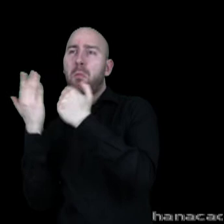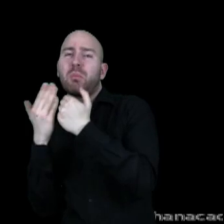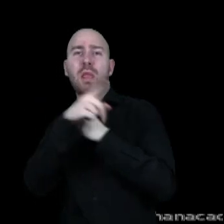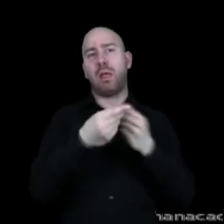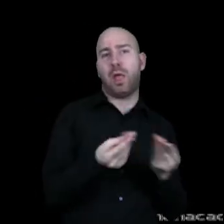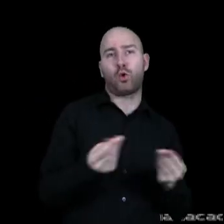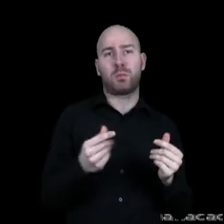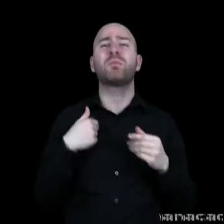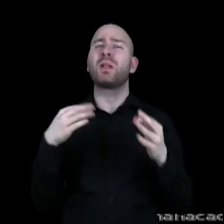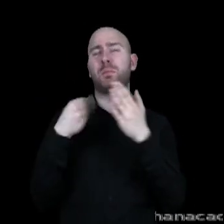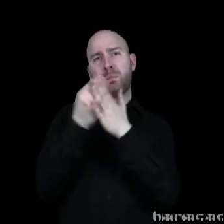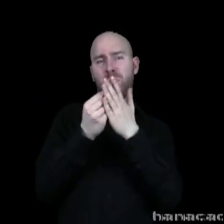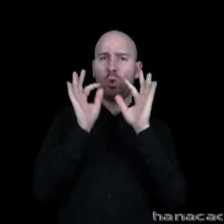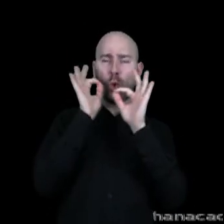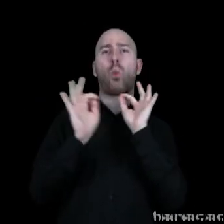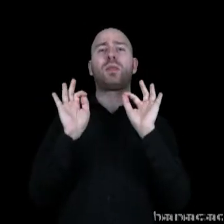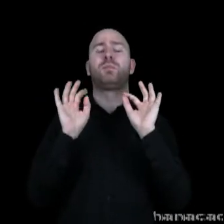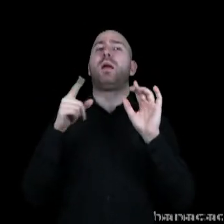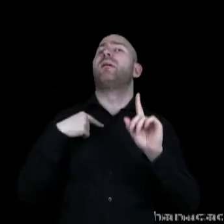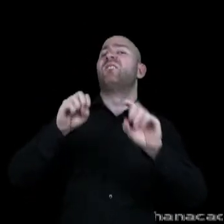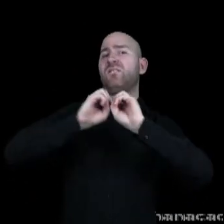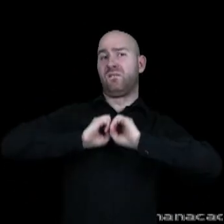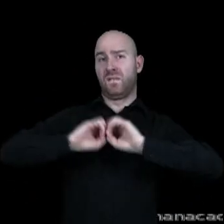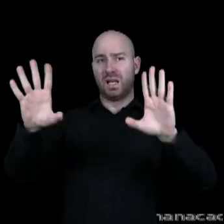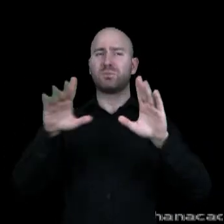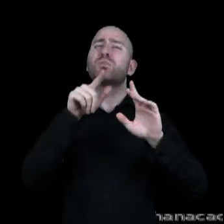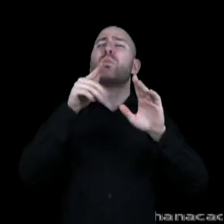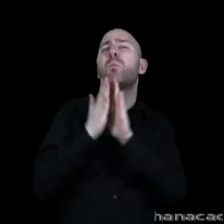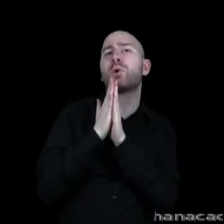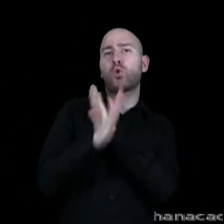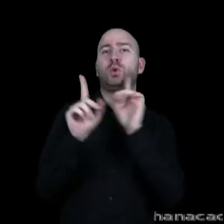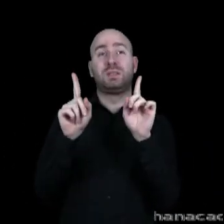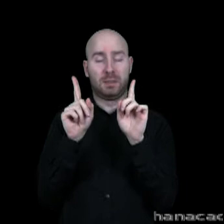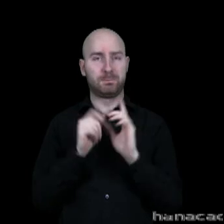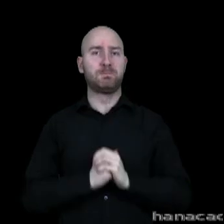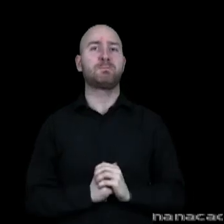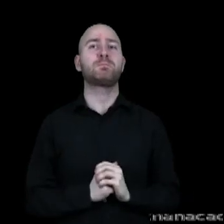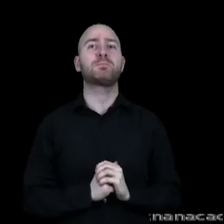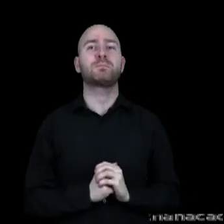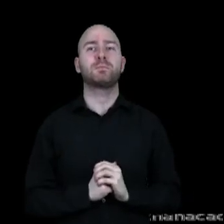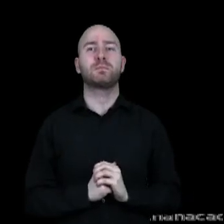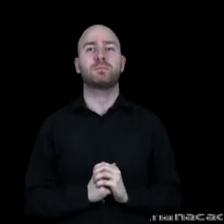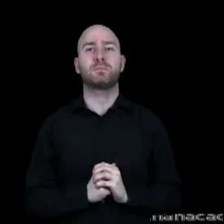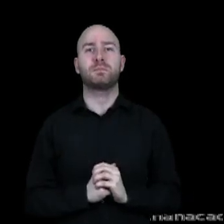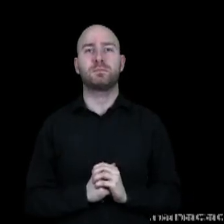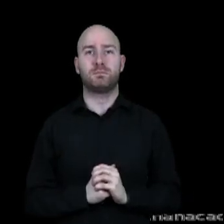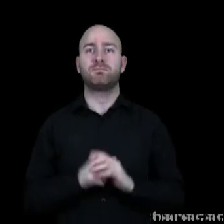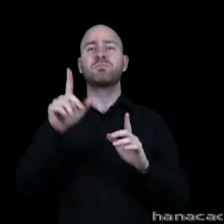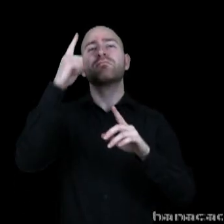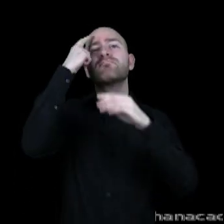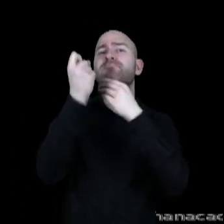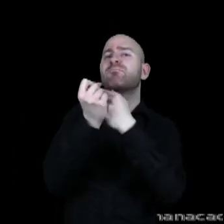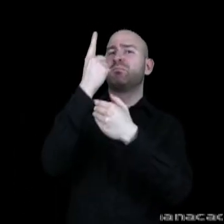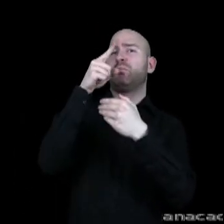Zasada jest taka sama. Narysuję porządniej. Wykreślę. To ma być prosta. Chociaż nie musi.